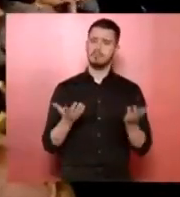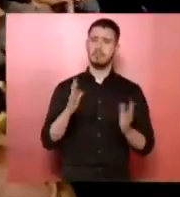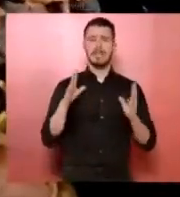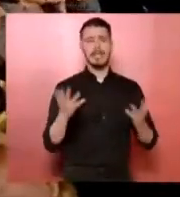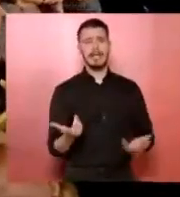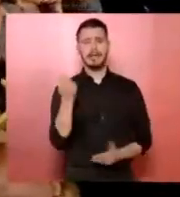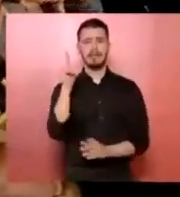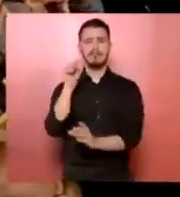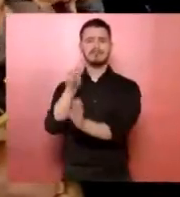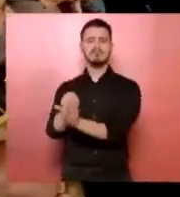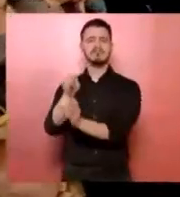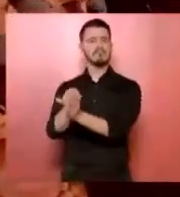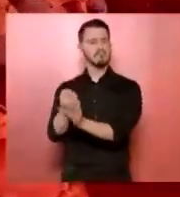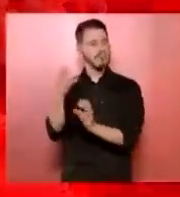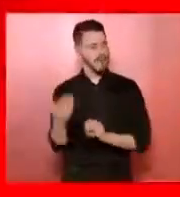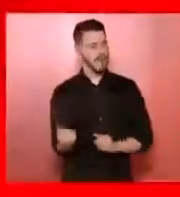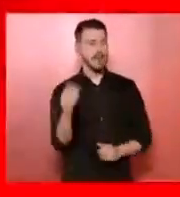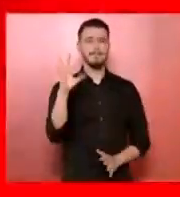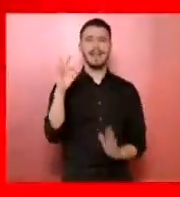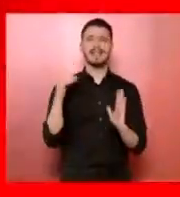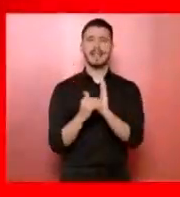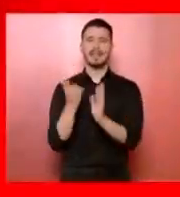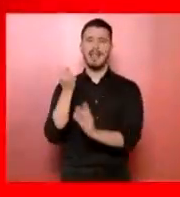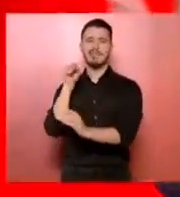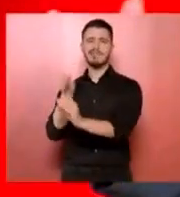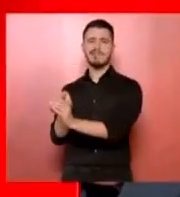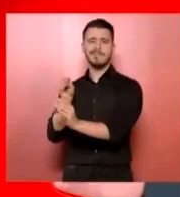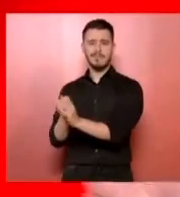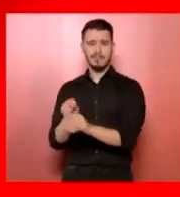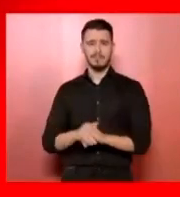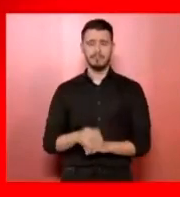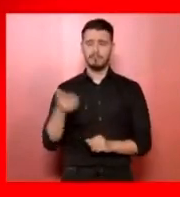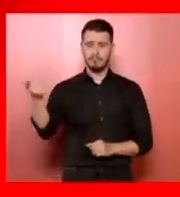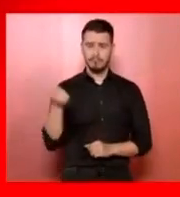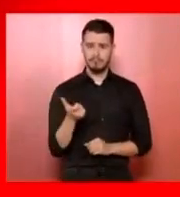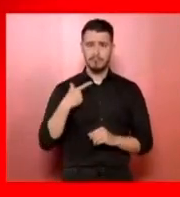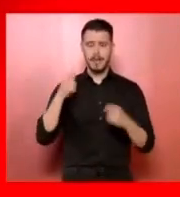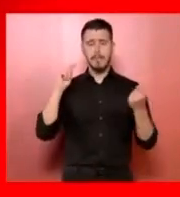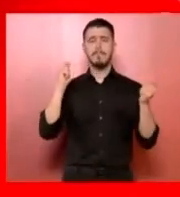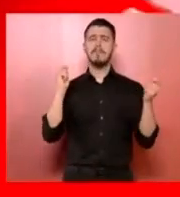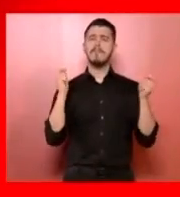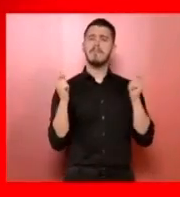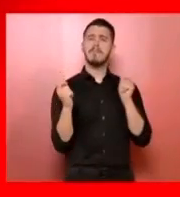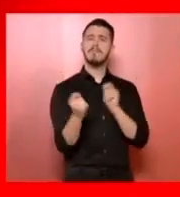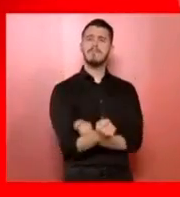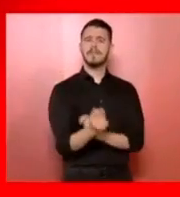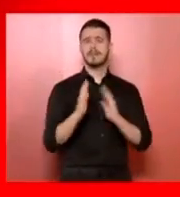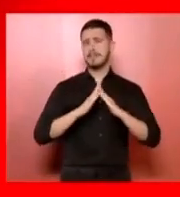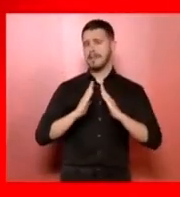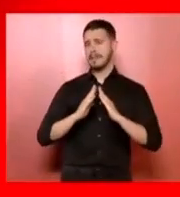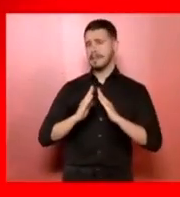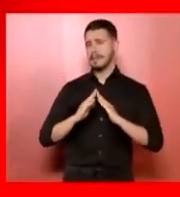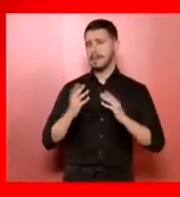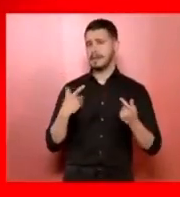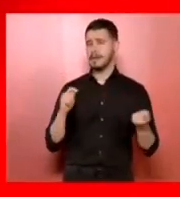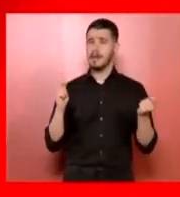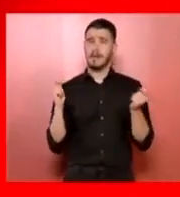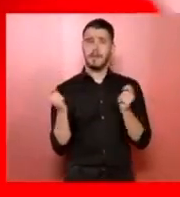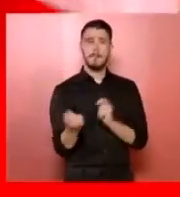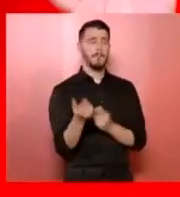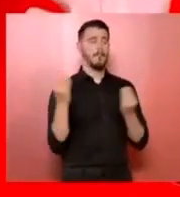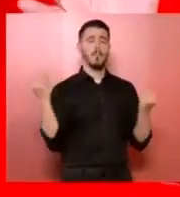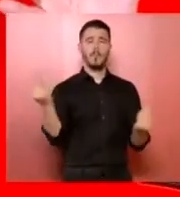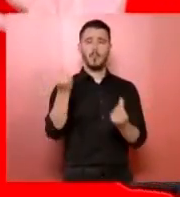καταθέσεις 50.000 για να αναβαθμίσει το σπίτι. Να κάνει ένα super duper που θα έλεγε ο